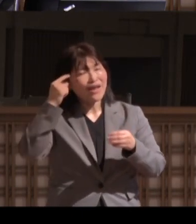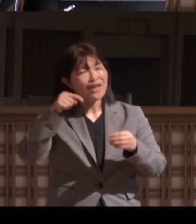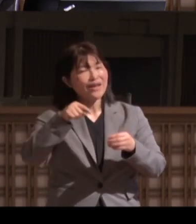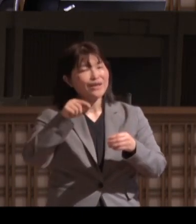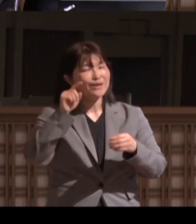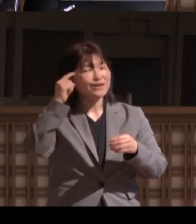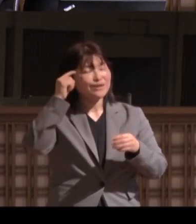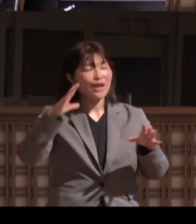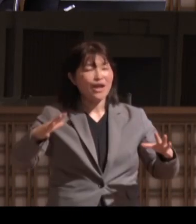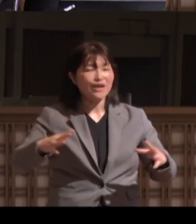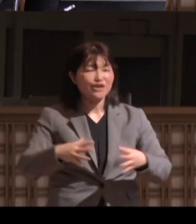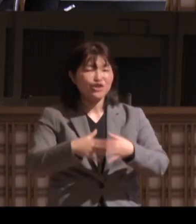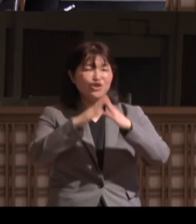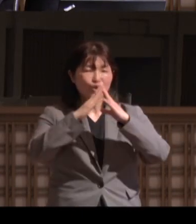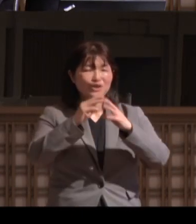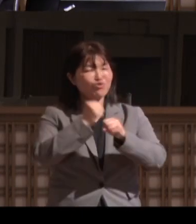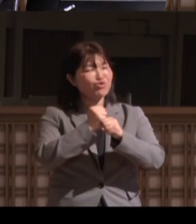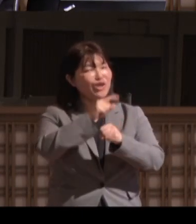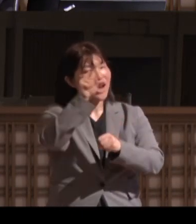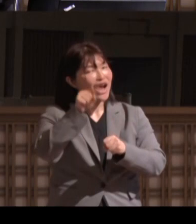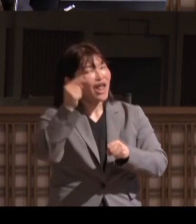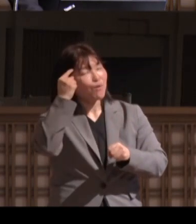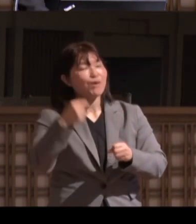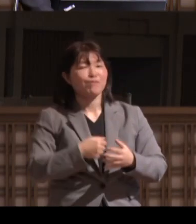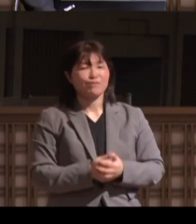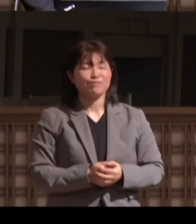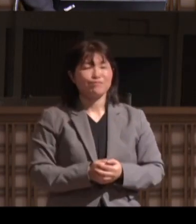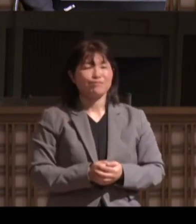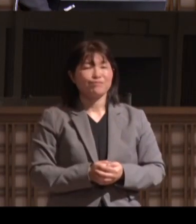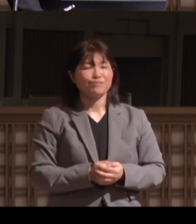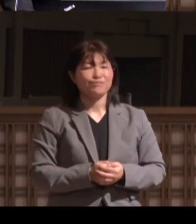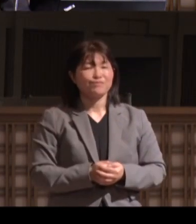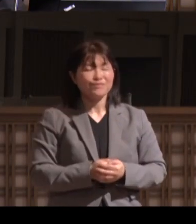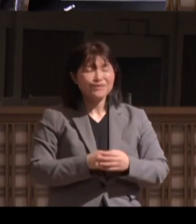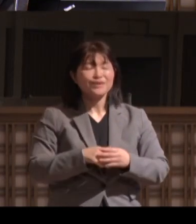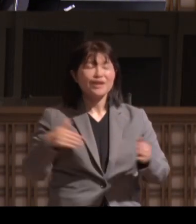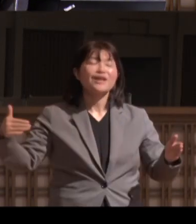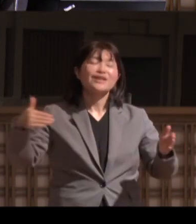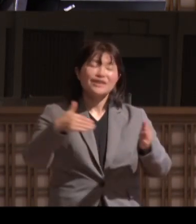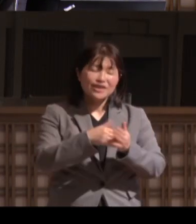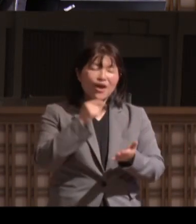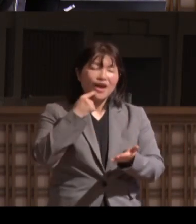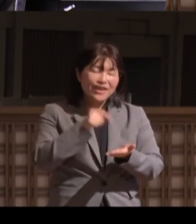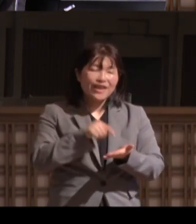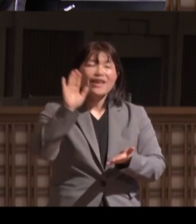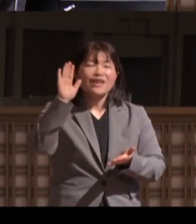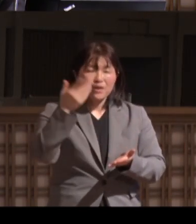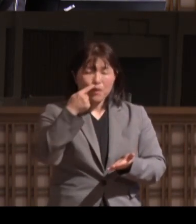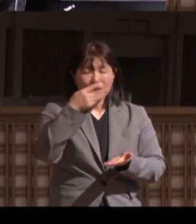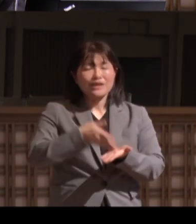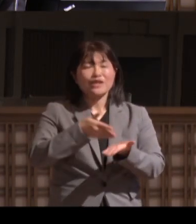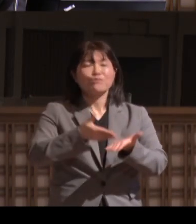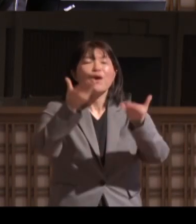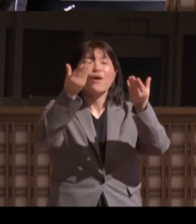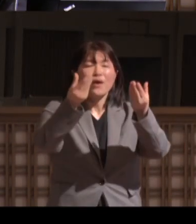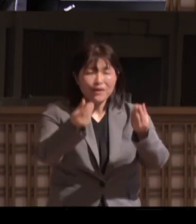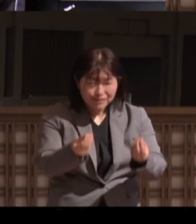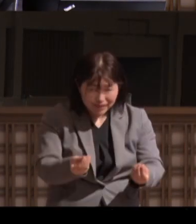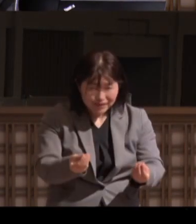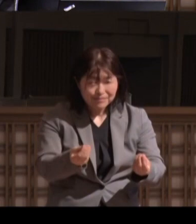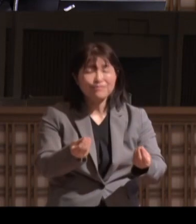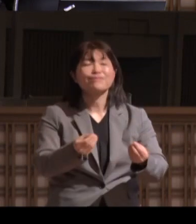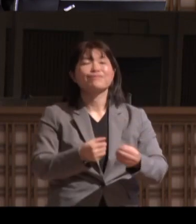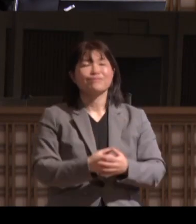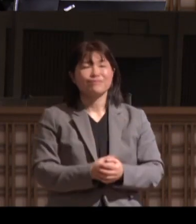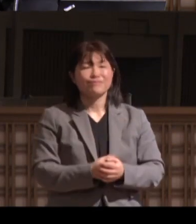されたのかなと考えております以上非常に雑FAMでございましたが私からのお話を終わらせていただき